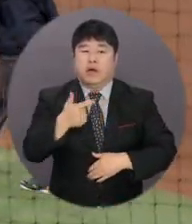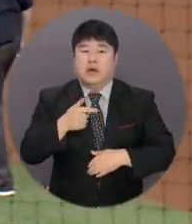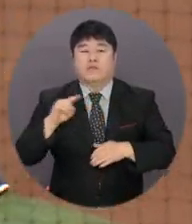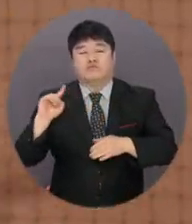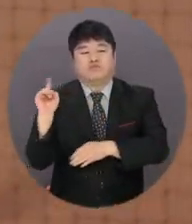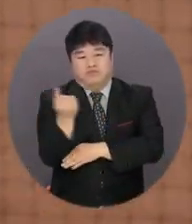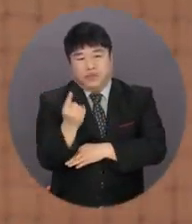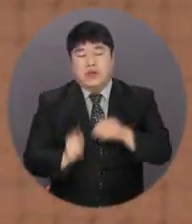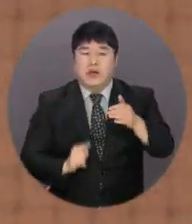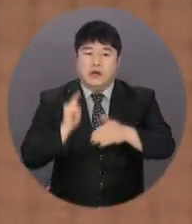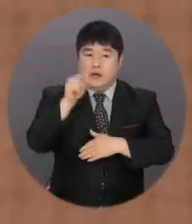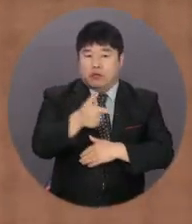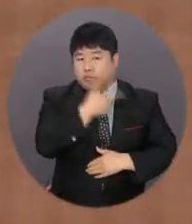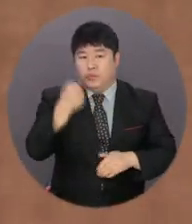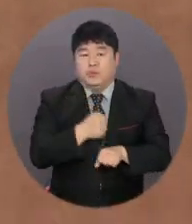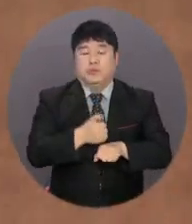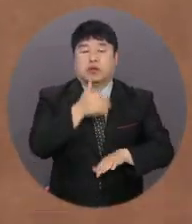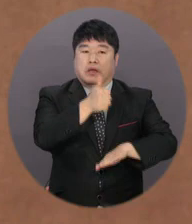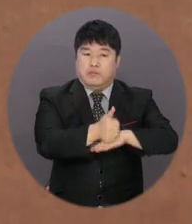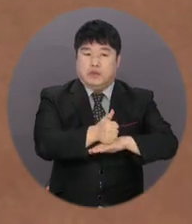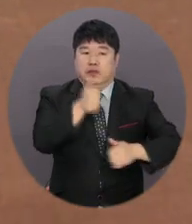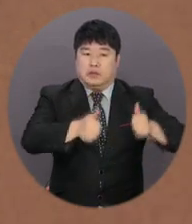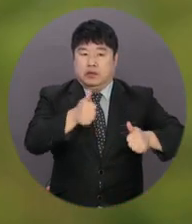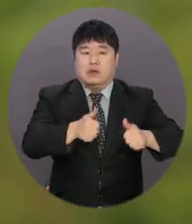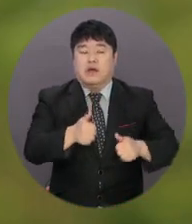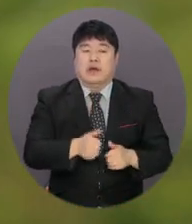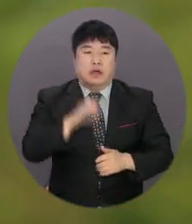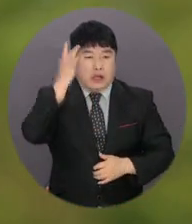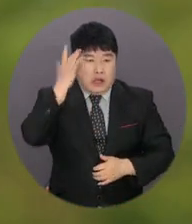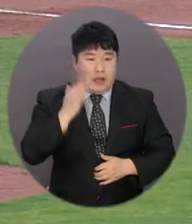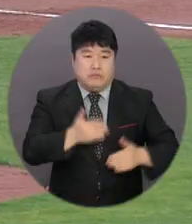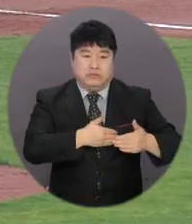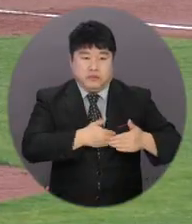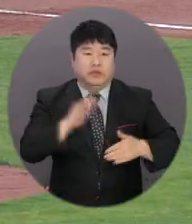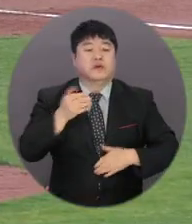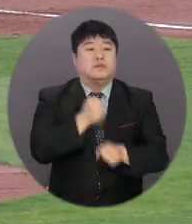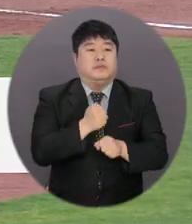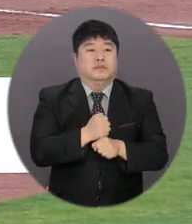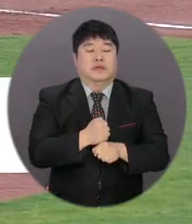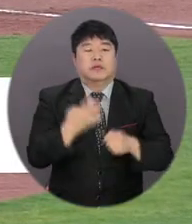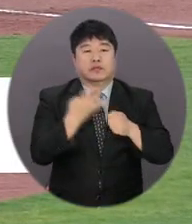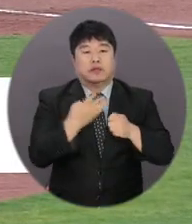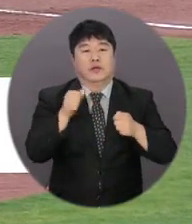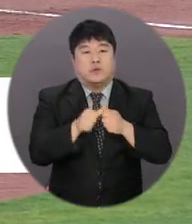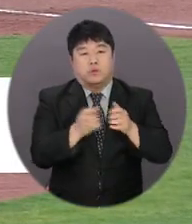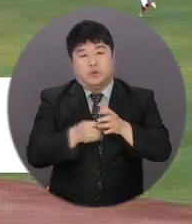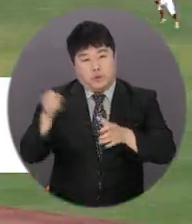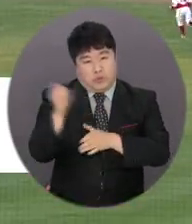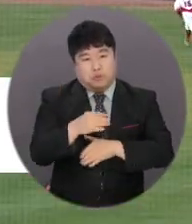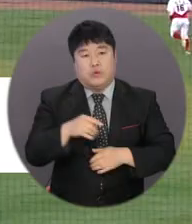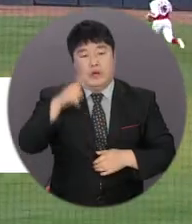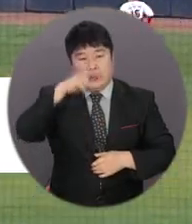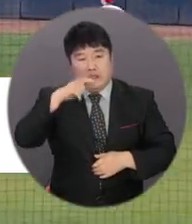부족으로 경기 막판까지 가슴을 졸여야 하는 상황이 많은 이유입니다. 4호 선발 부진도 시즌 초반 기아의 발목을